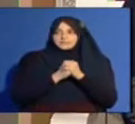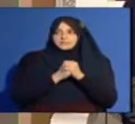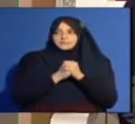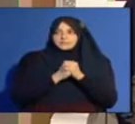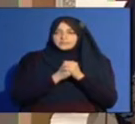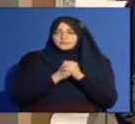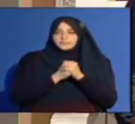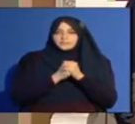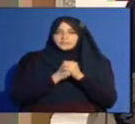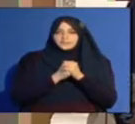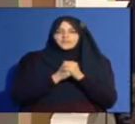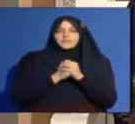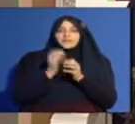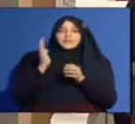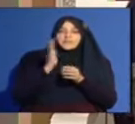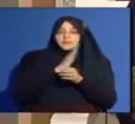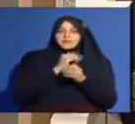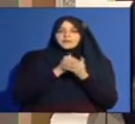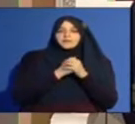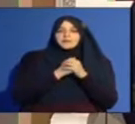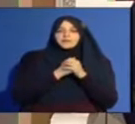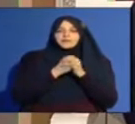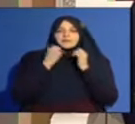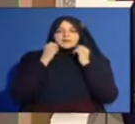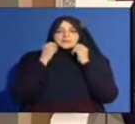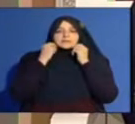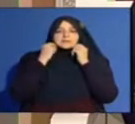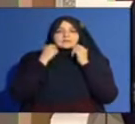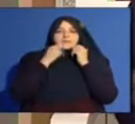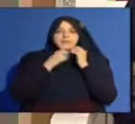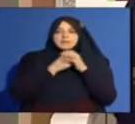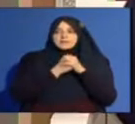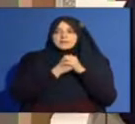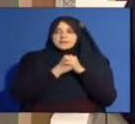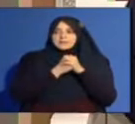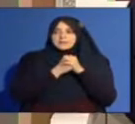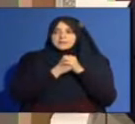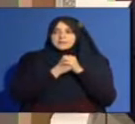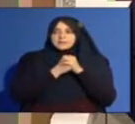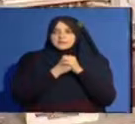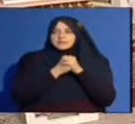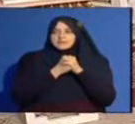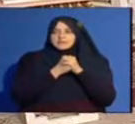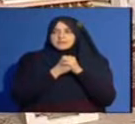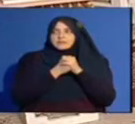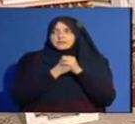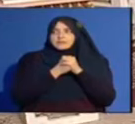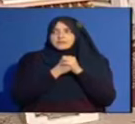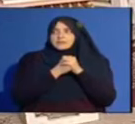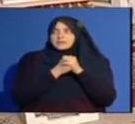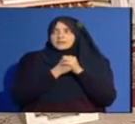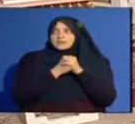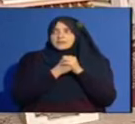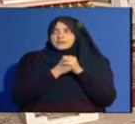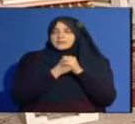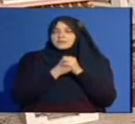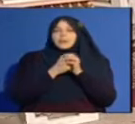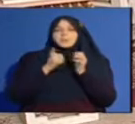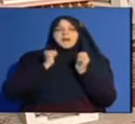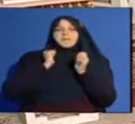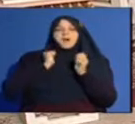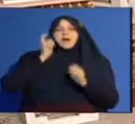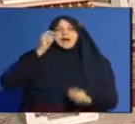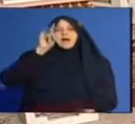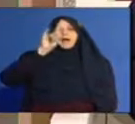الى زكيه. خلاص كملنا مع زكيه. نعم. بالنسبة للقضية تاعها.